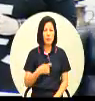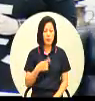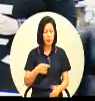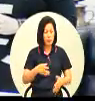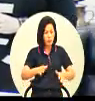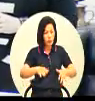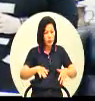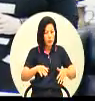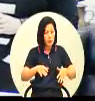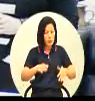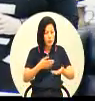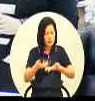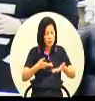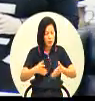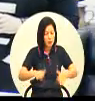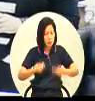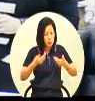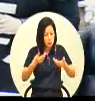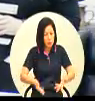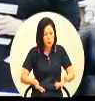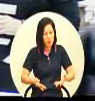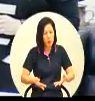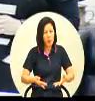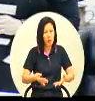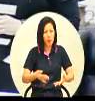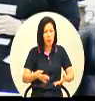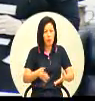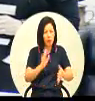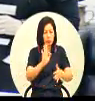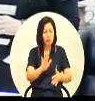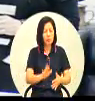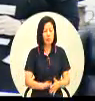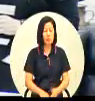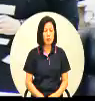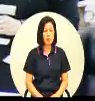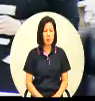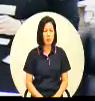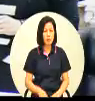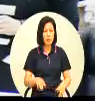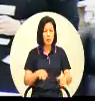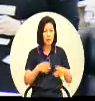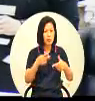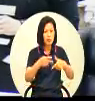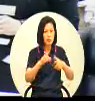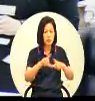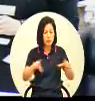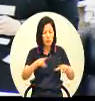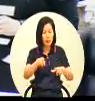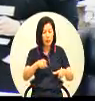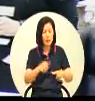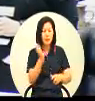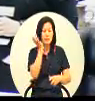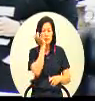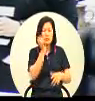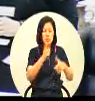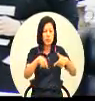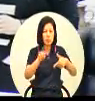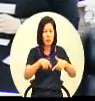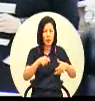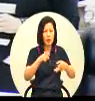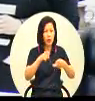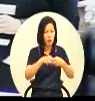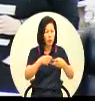缓急，如果今天仁大工业区那附近全部都是大部分都是属于石化工业区，是比较危险的地